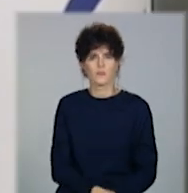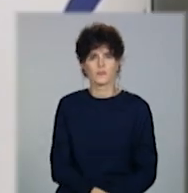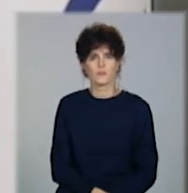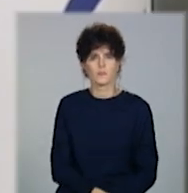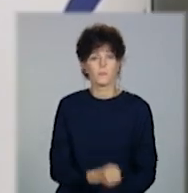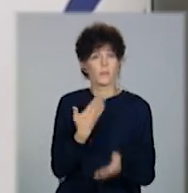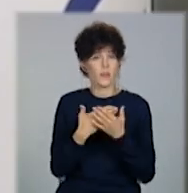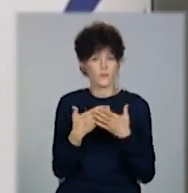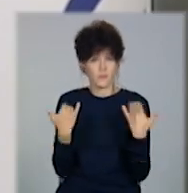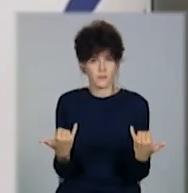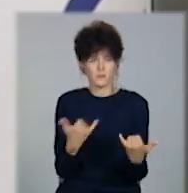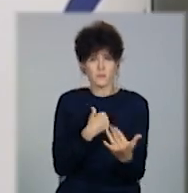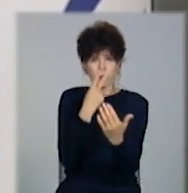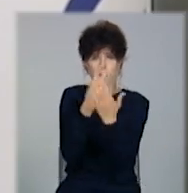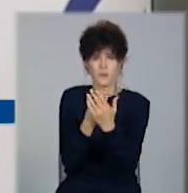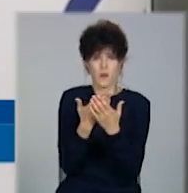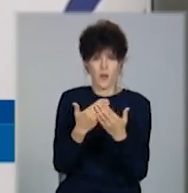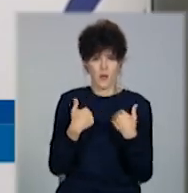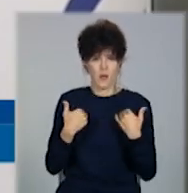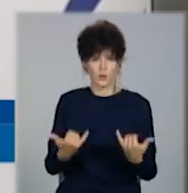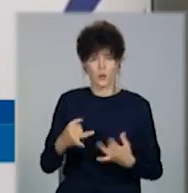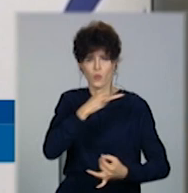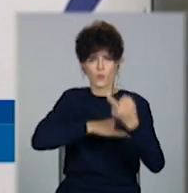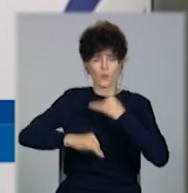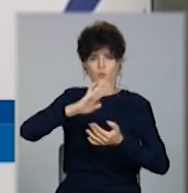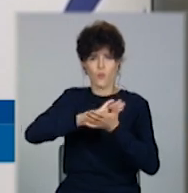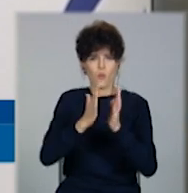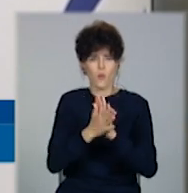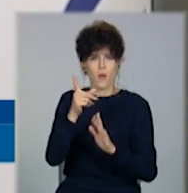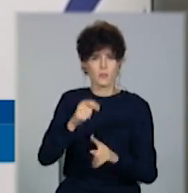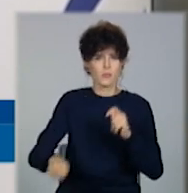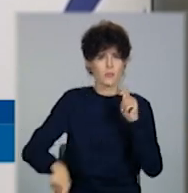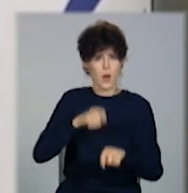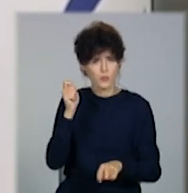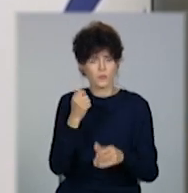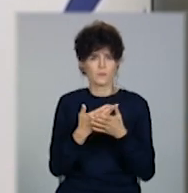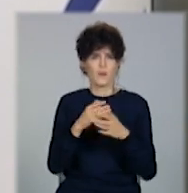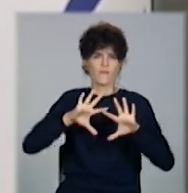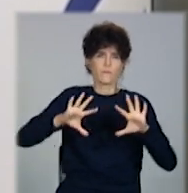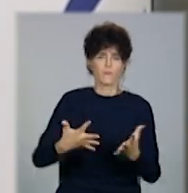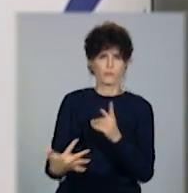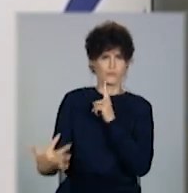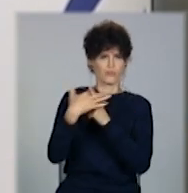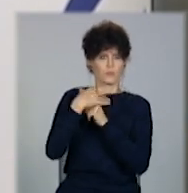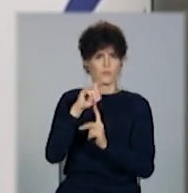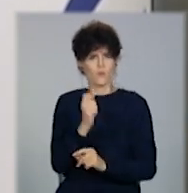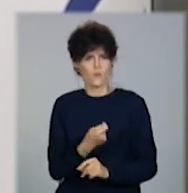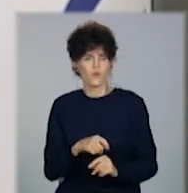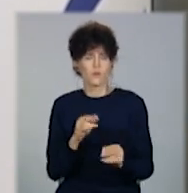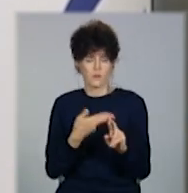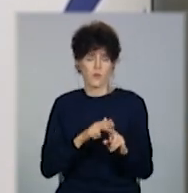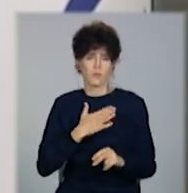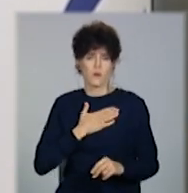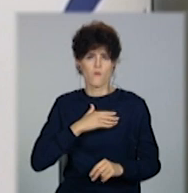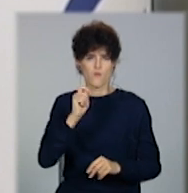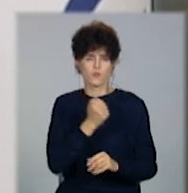Якщо ми побачимо, що та сторона не виконує, більше того, не дай Бог, вона планує якісь агресивні дії, наші Збройні Сили займуть свої позиції. І